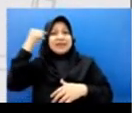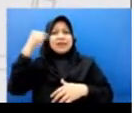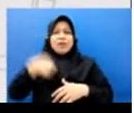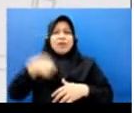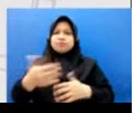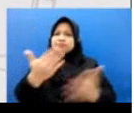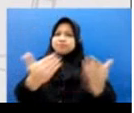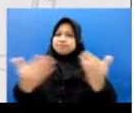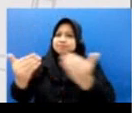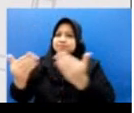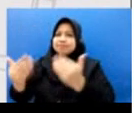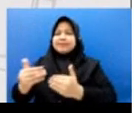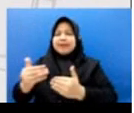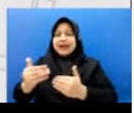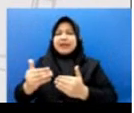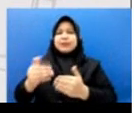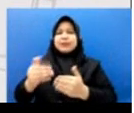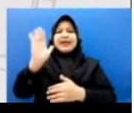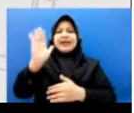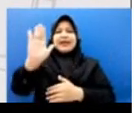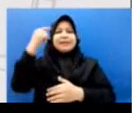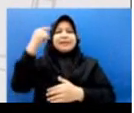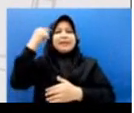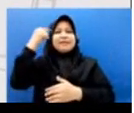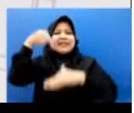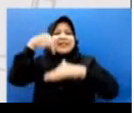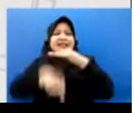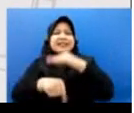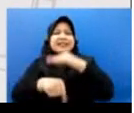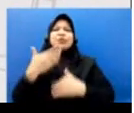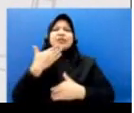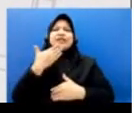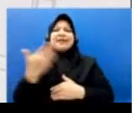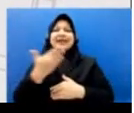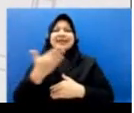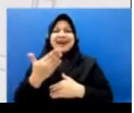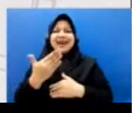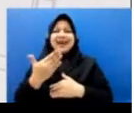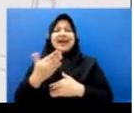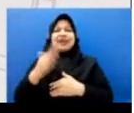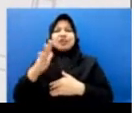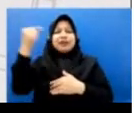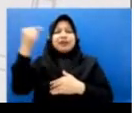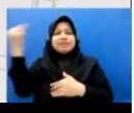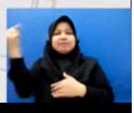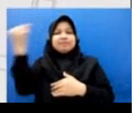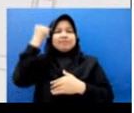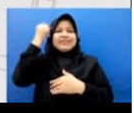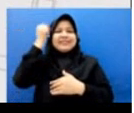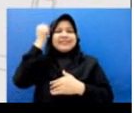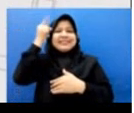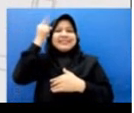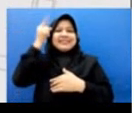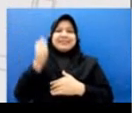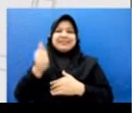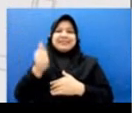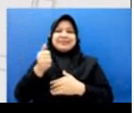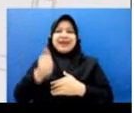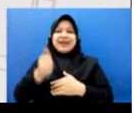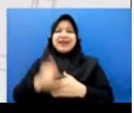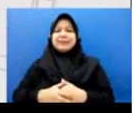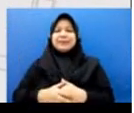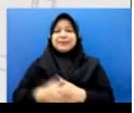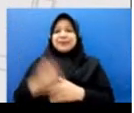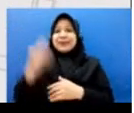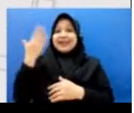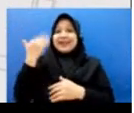itu menjadi kebiasaan, sehingga sebegitu terbiasanya bisa menjadi insting. Saya juga tadi bersama teman-teman